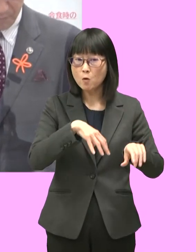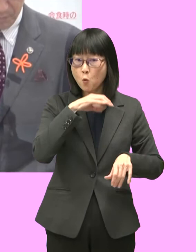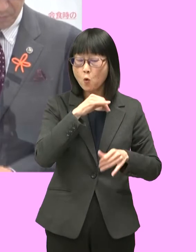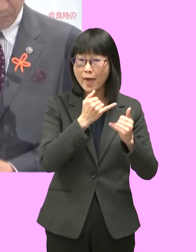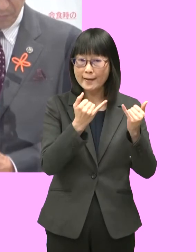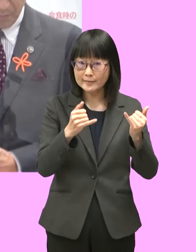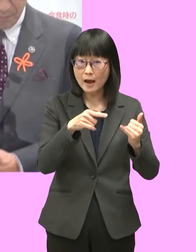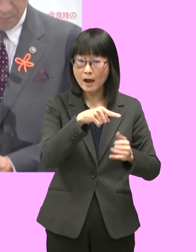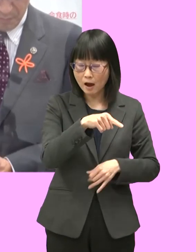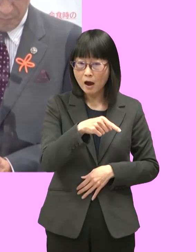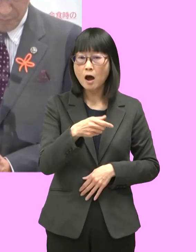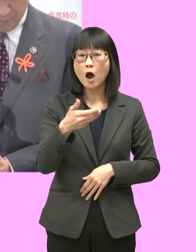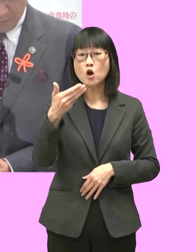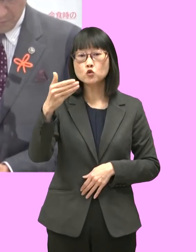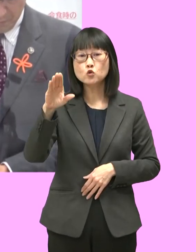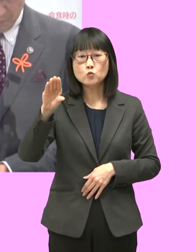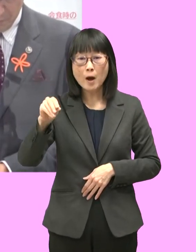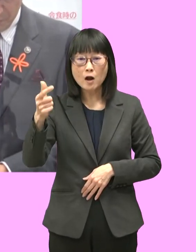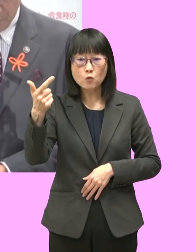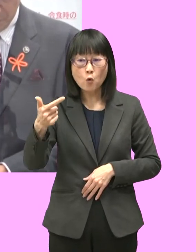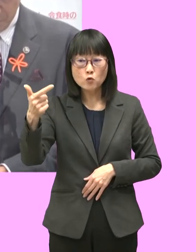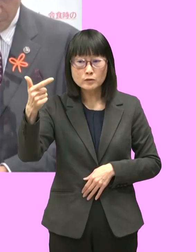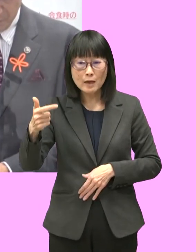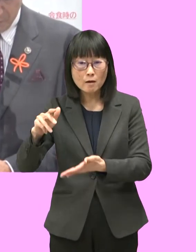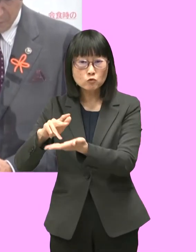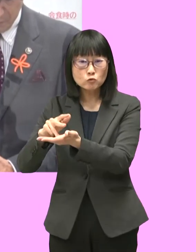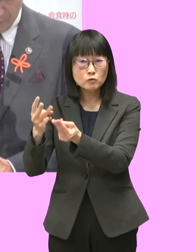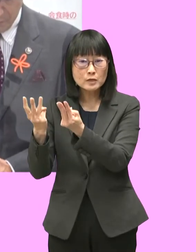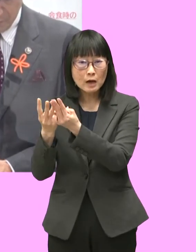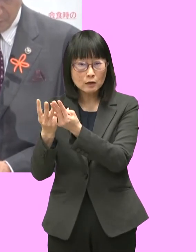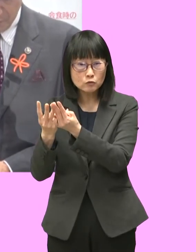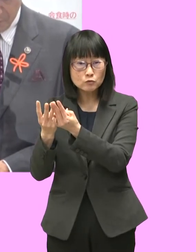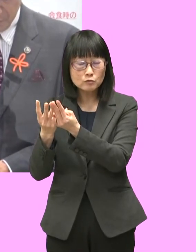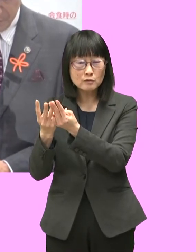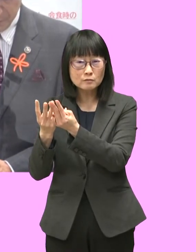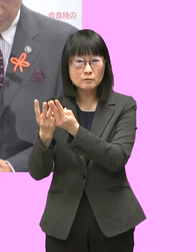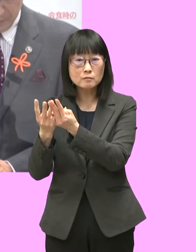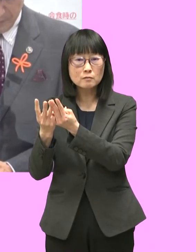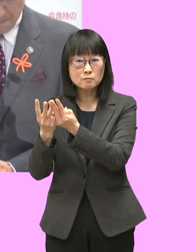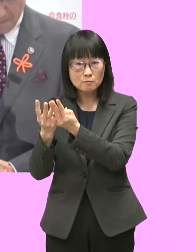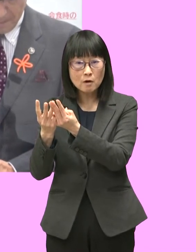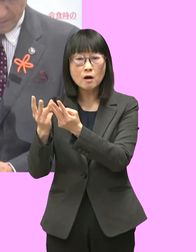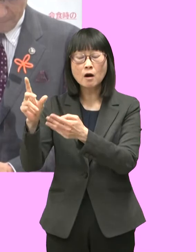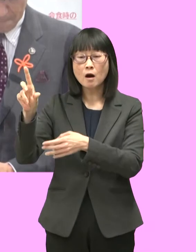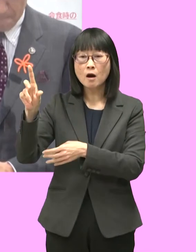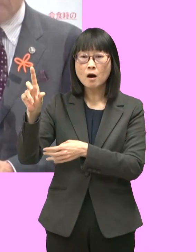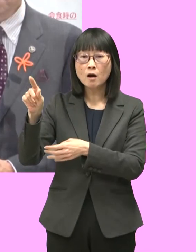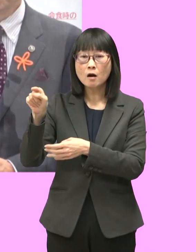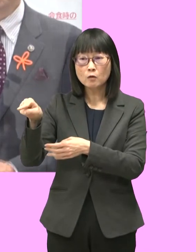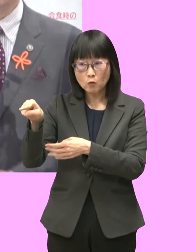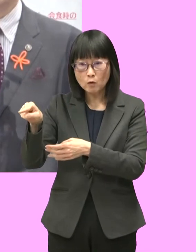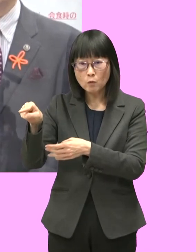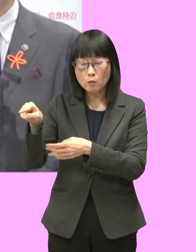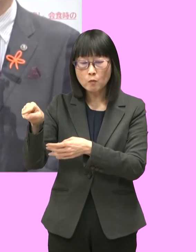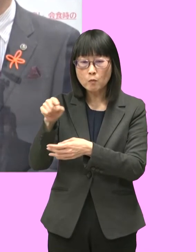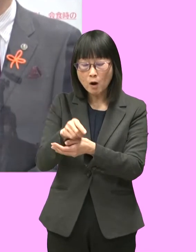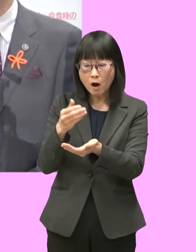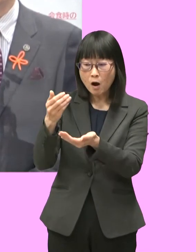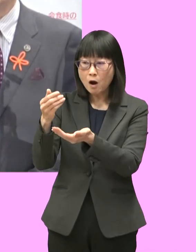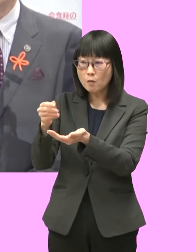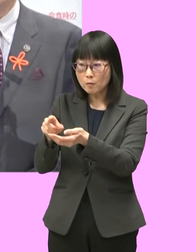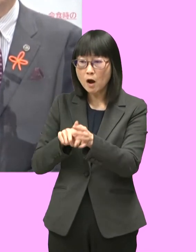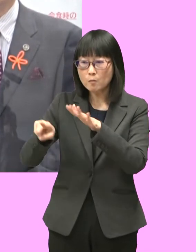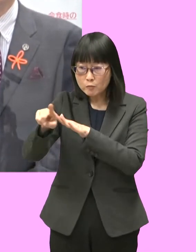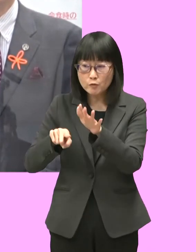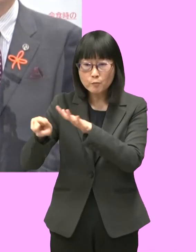そこから医療従事者とか高齢者施設の入所者とか抜いて、こう早い順からこうその残った数で、そ